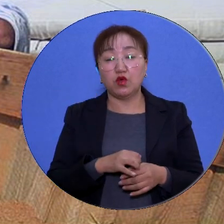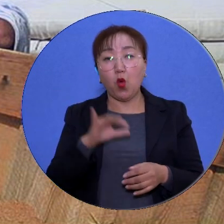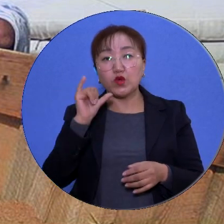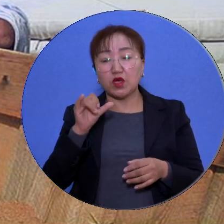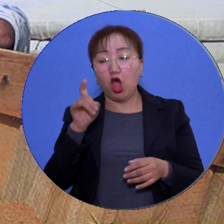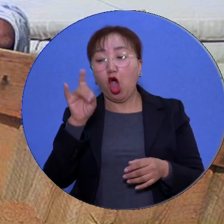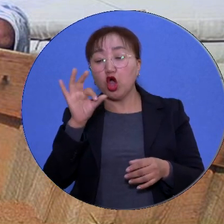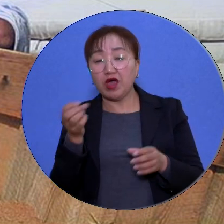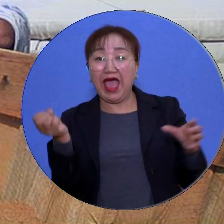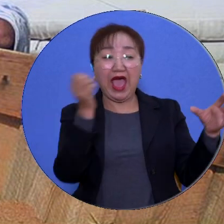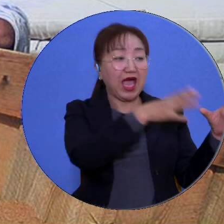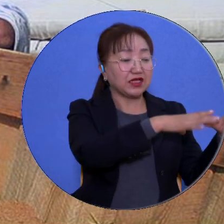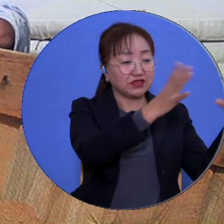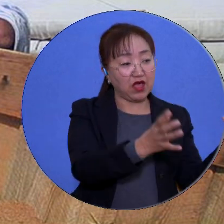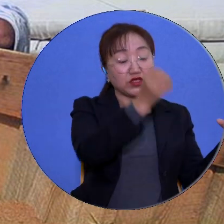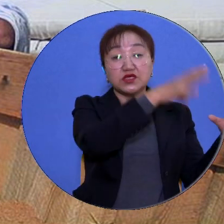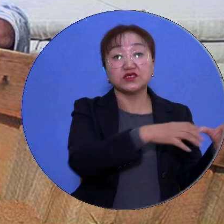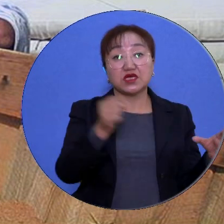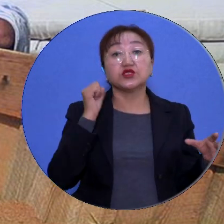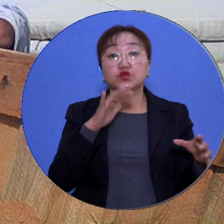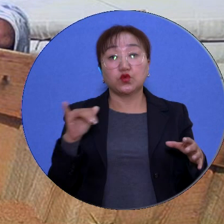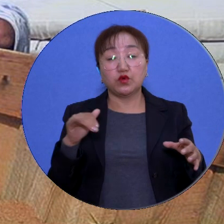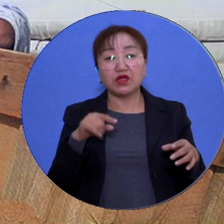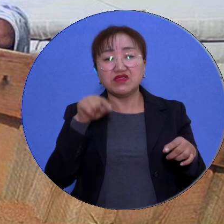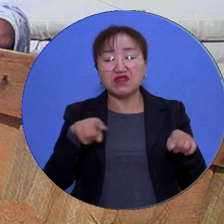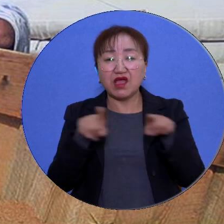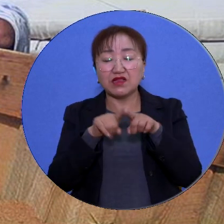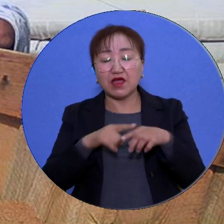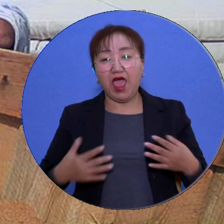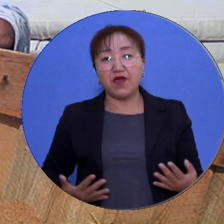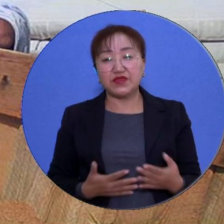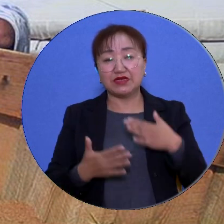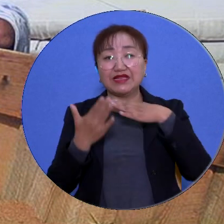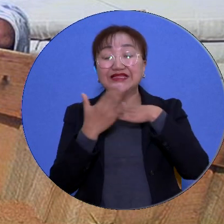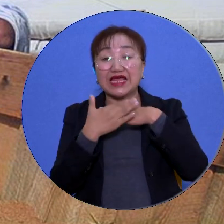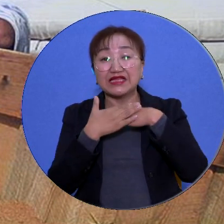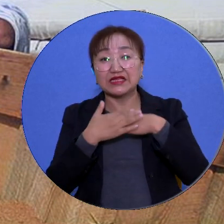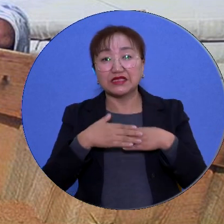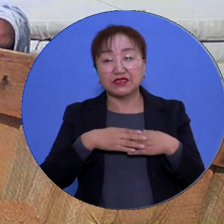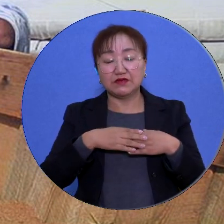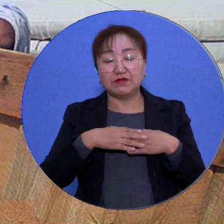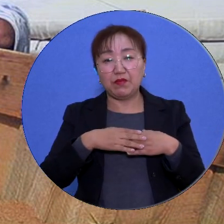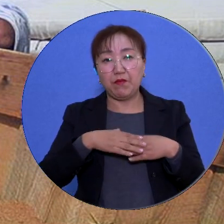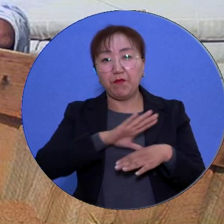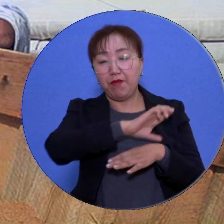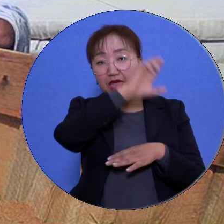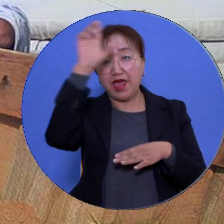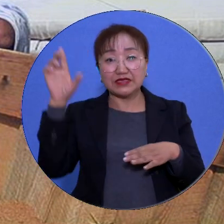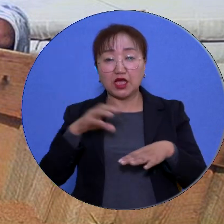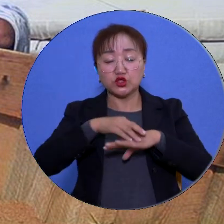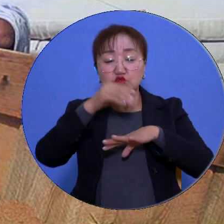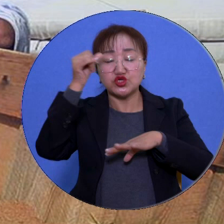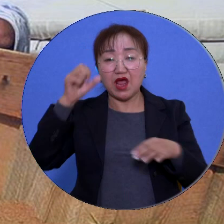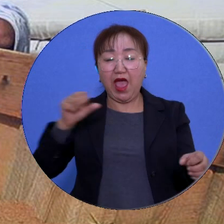нүүү. Энэ мэтт эндерлийн энгийн даблүхэвшлэн байгал дэлхийг майн цөлжих айулаас хамгаалхаб нэмэр